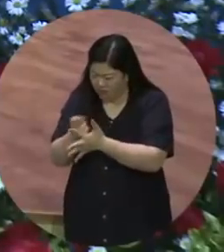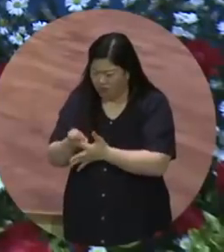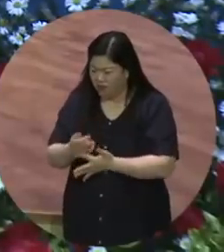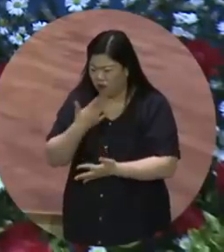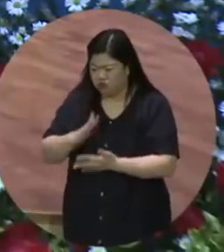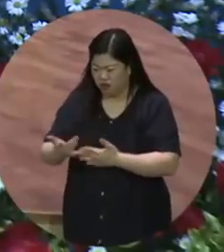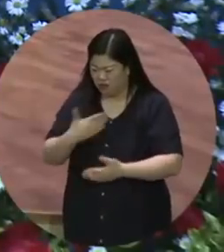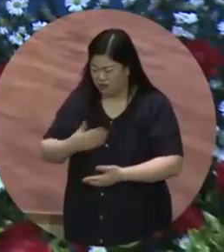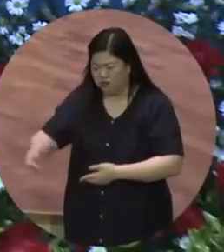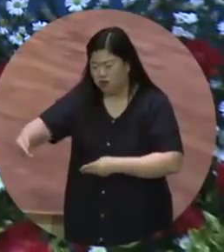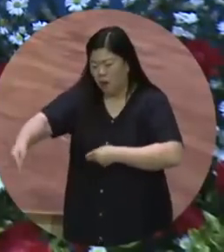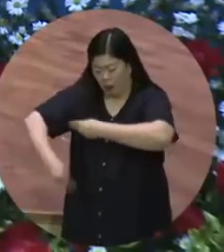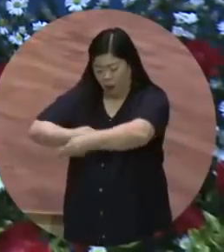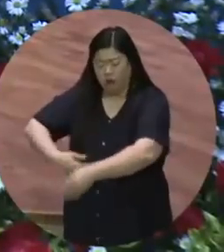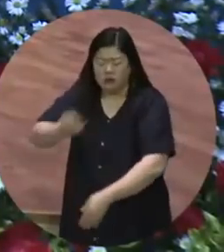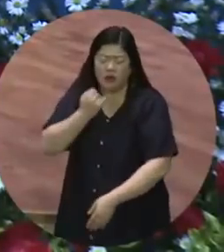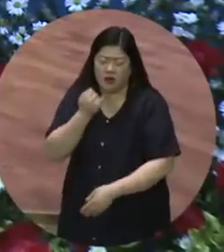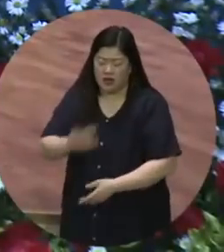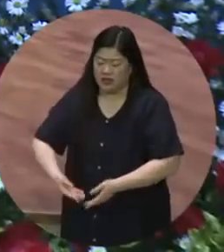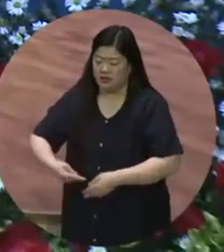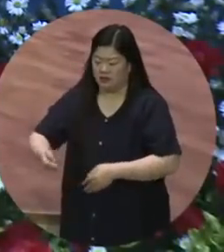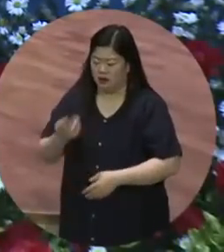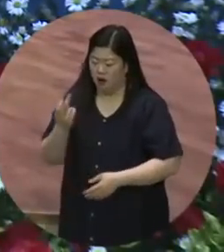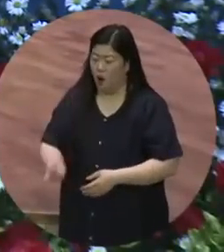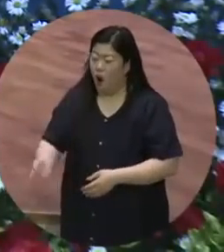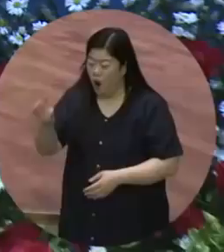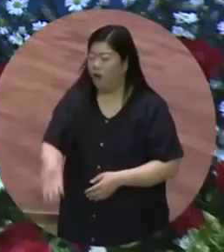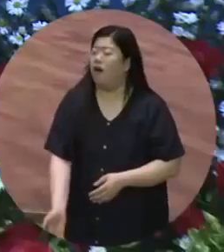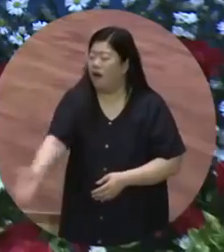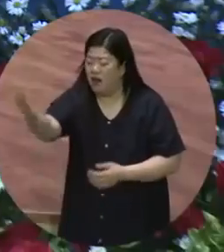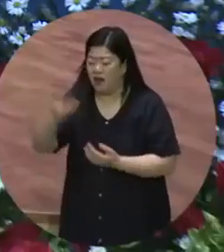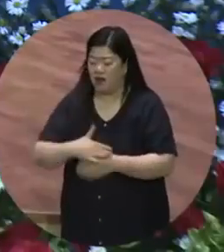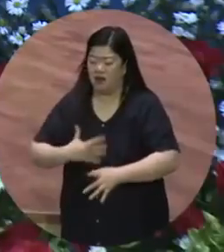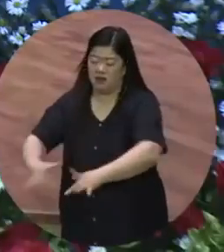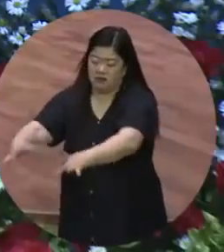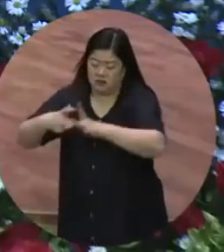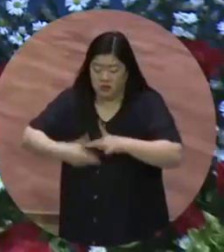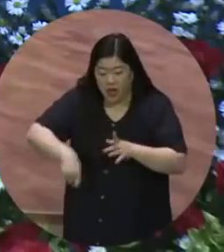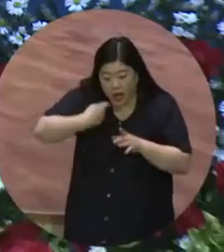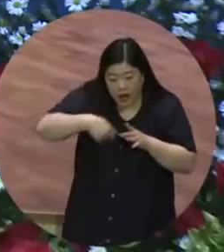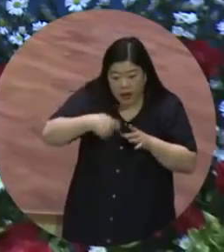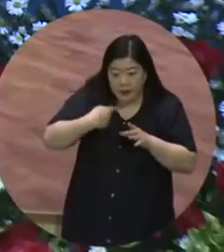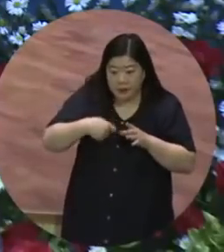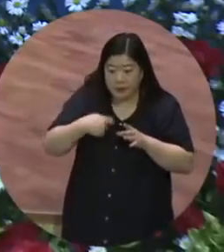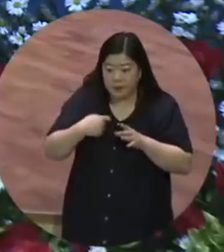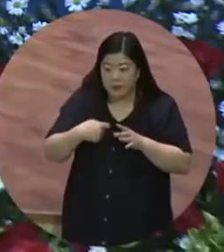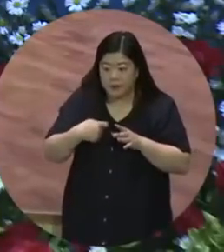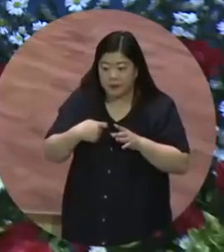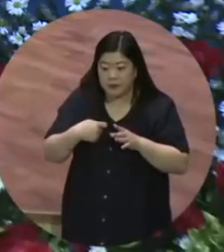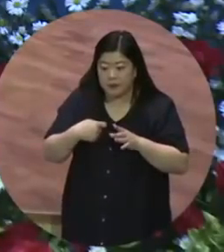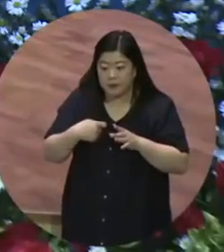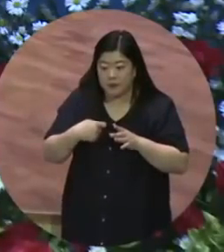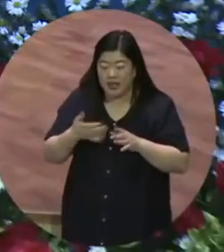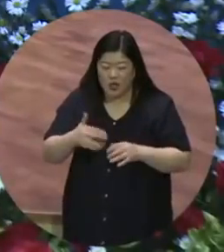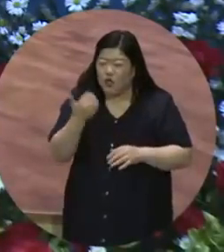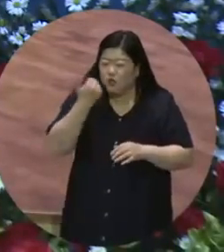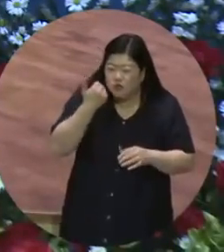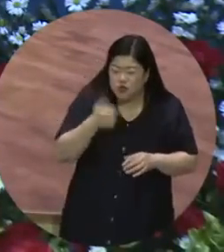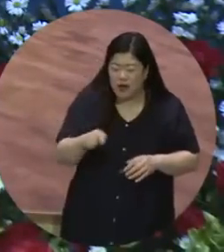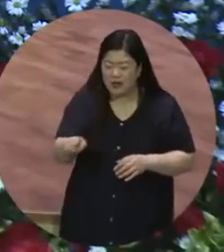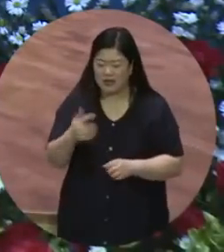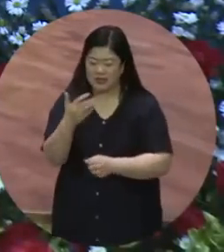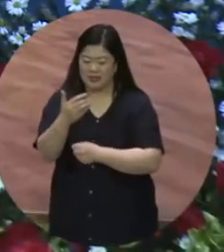자, 흔히 사람들은 여기서 형의 배고픔을 이용한 이 야곱의 이 행동을 문제 삼는 사람도 있는데,